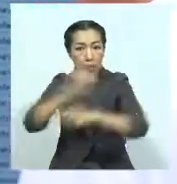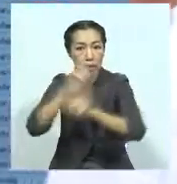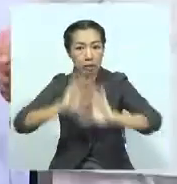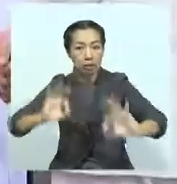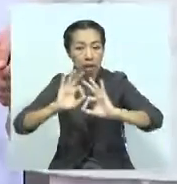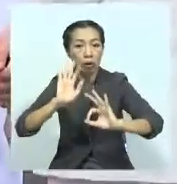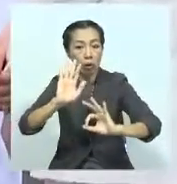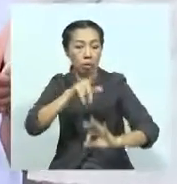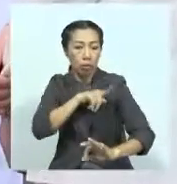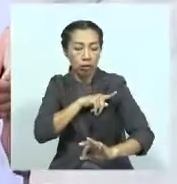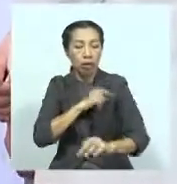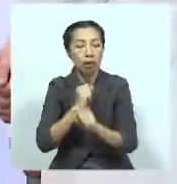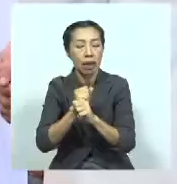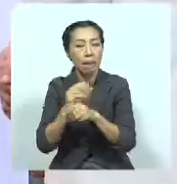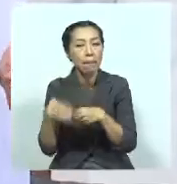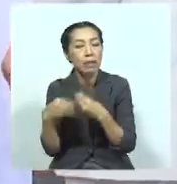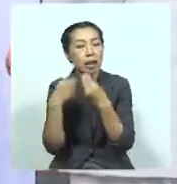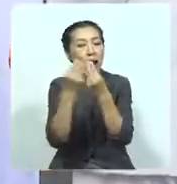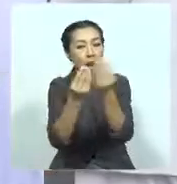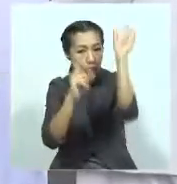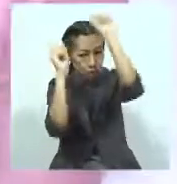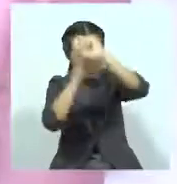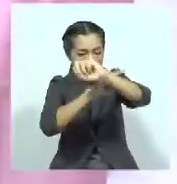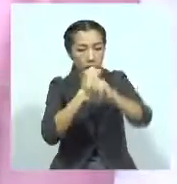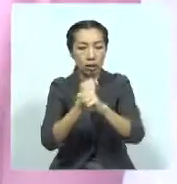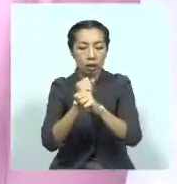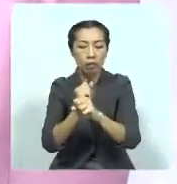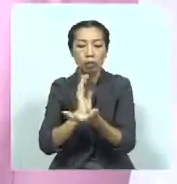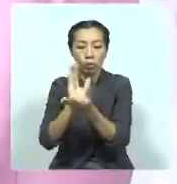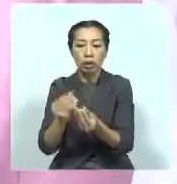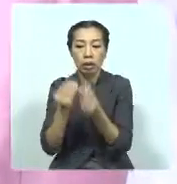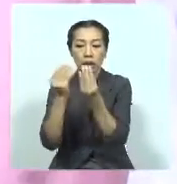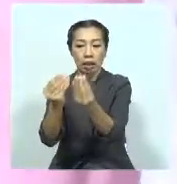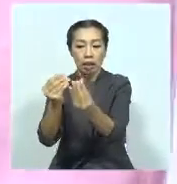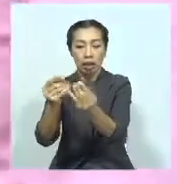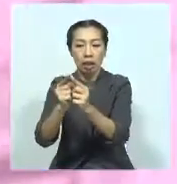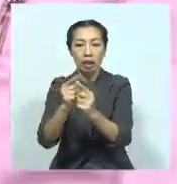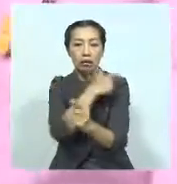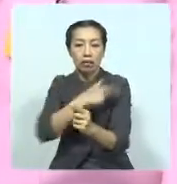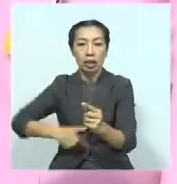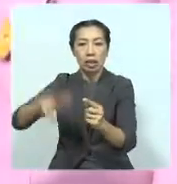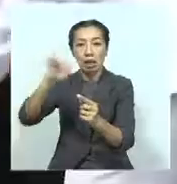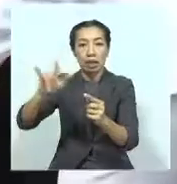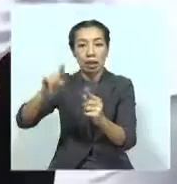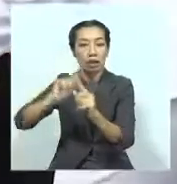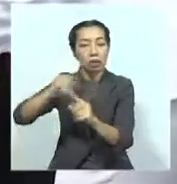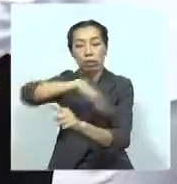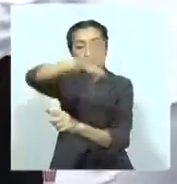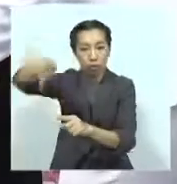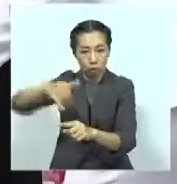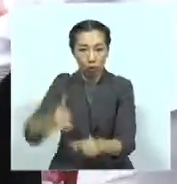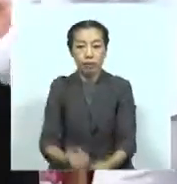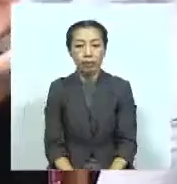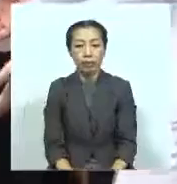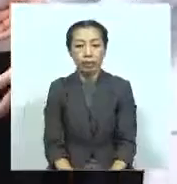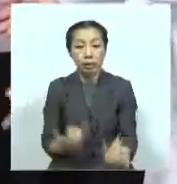สนาเพื่อถวายเป็นพุทธบูชาและถวายเป็นพระราชกุศลแด่พระบรมวงศานุวงศ์ทุกพระองค์